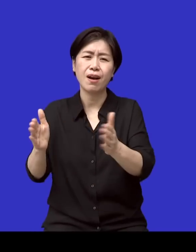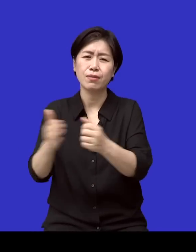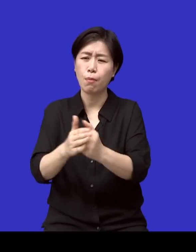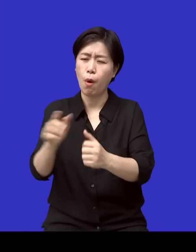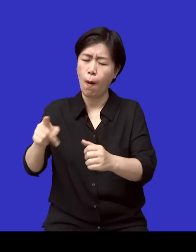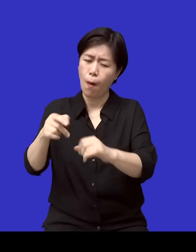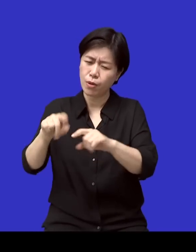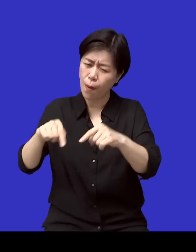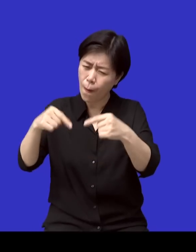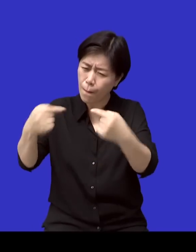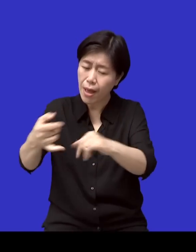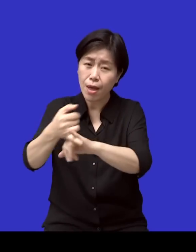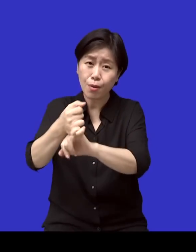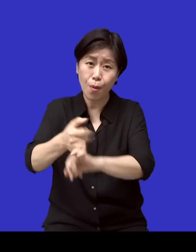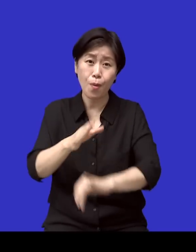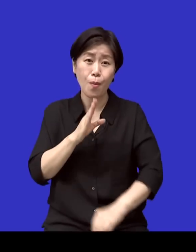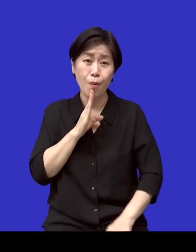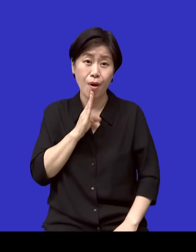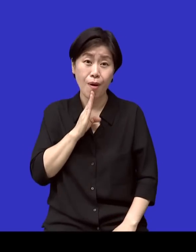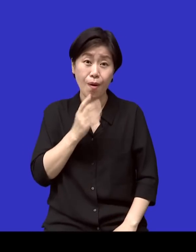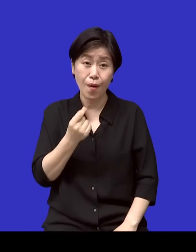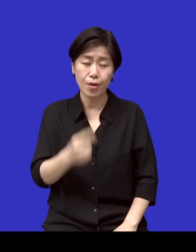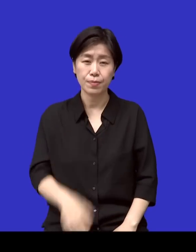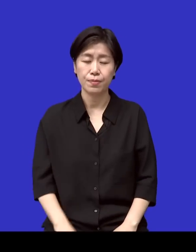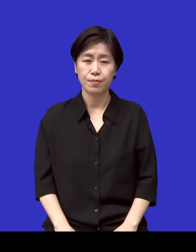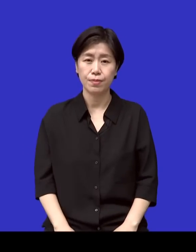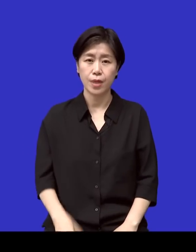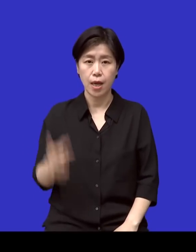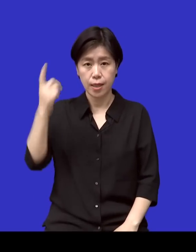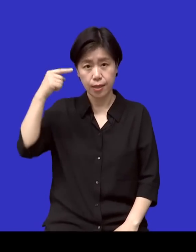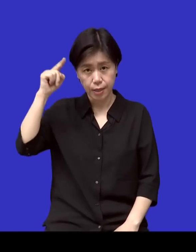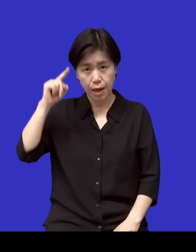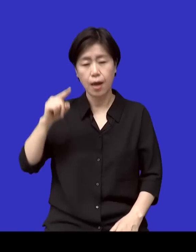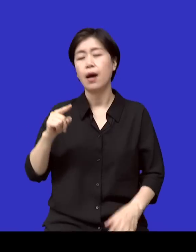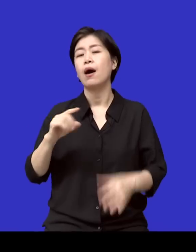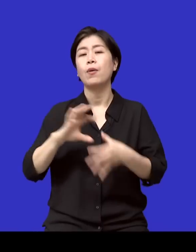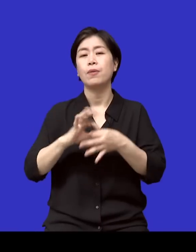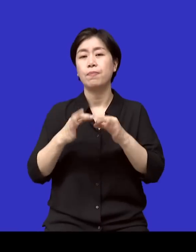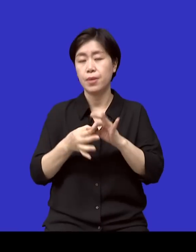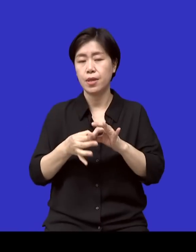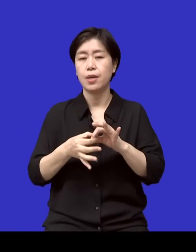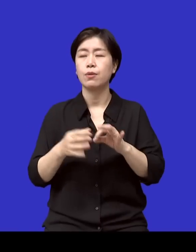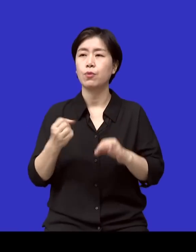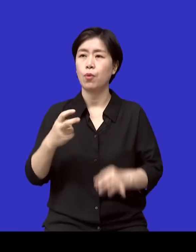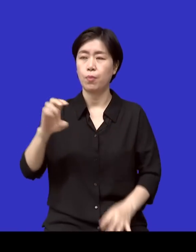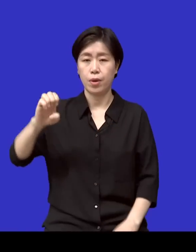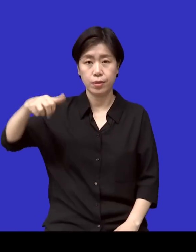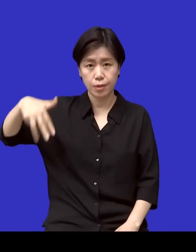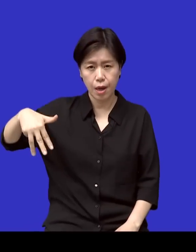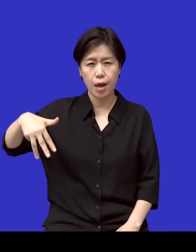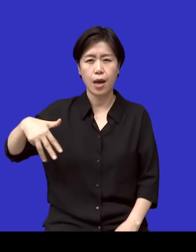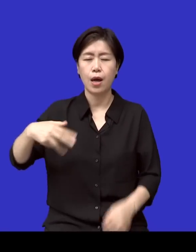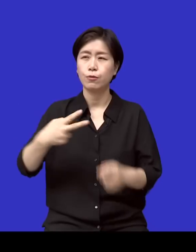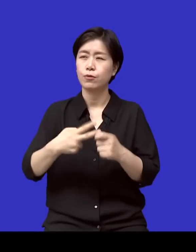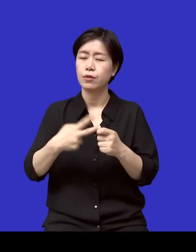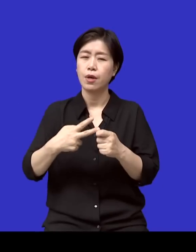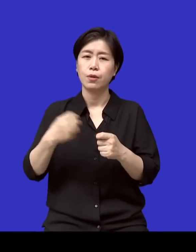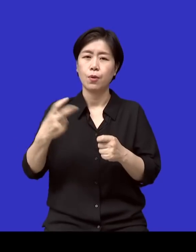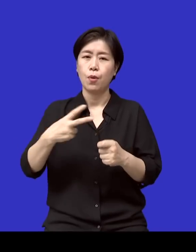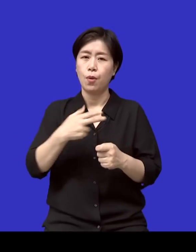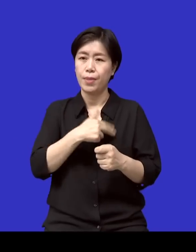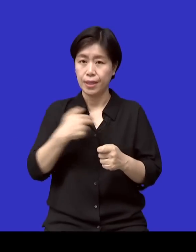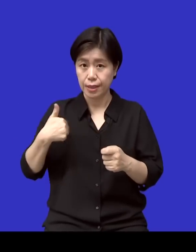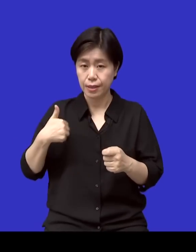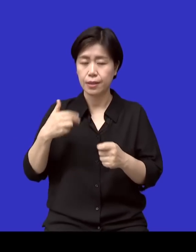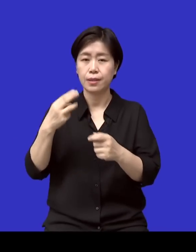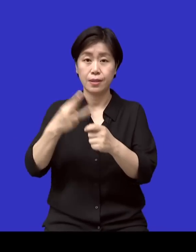싶었을 거 아니에요. 그럼요. 그러니까 이번에 소치 나가셨었고 네. 평창에서 세 번째. 네. 근데 베이징 코스가 굉장히 좀 어려웠다고 하던데요.